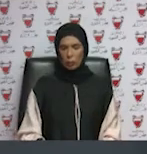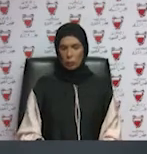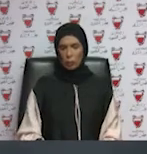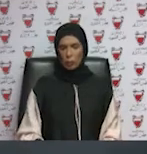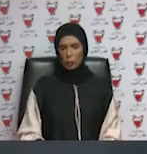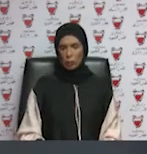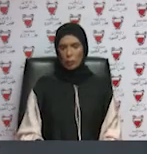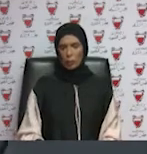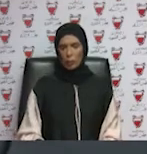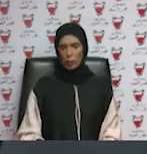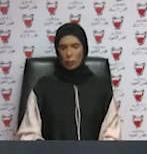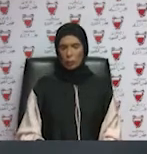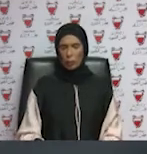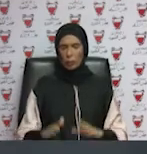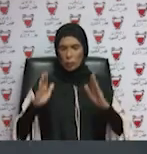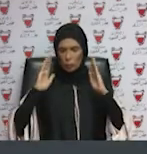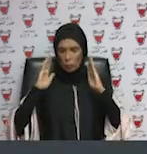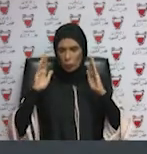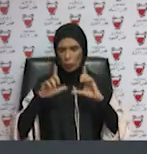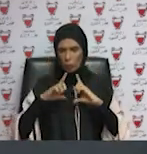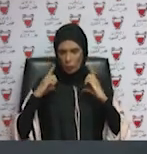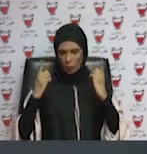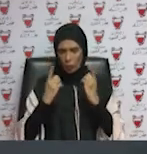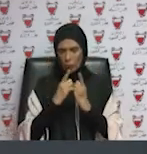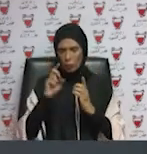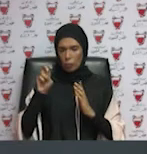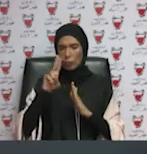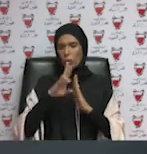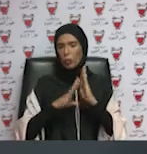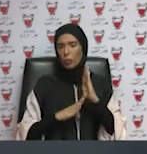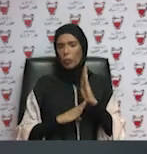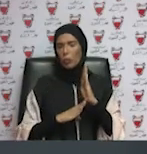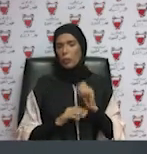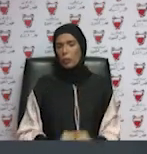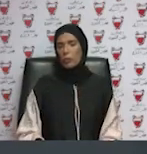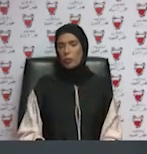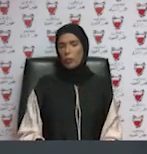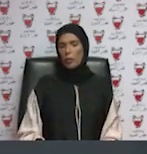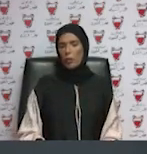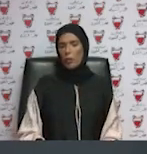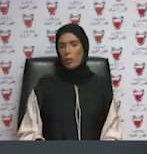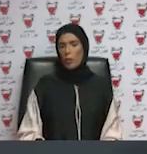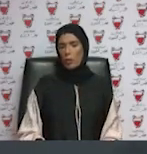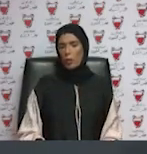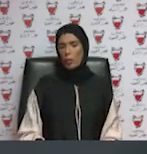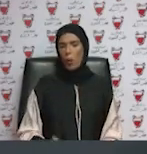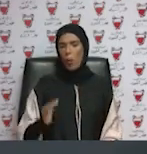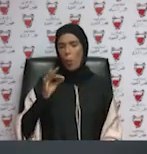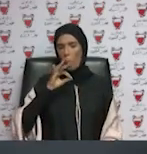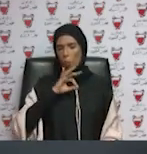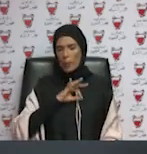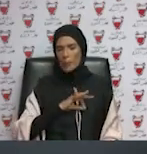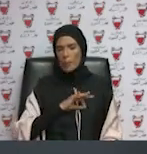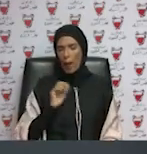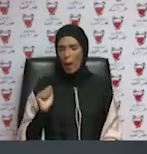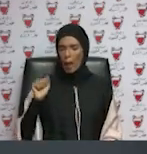لنا أن نشكر اللجنة لهذا التقرير الذي يصب في نفس ما يفكر فيه مقدمو